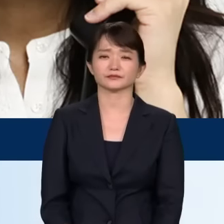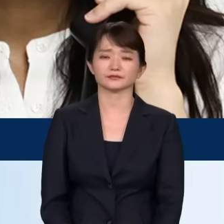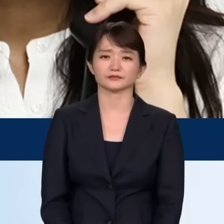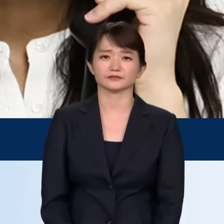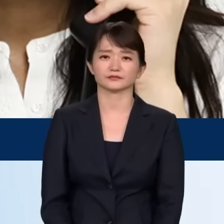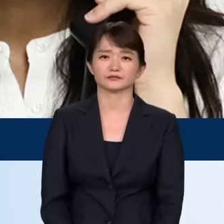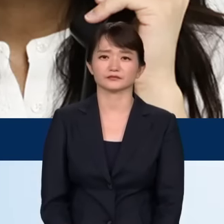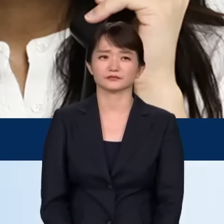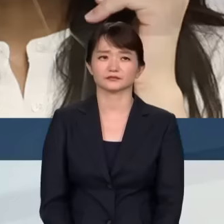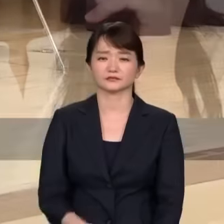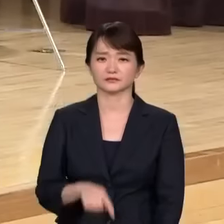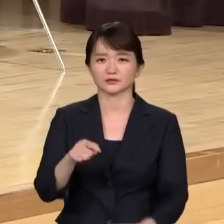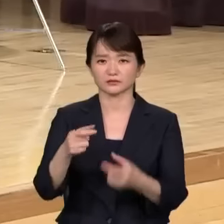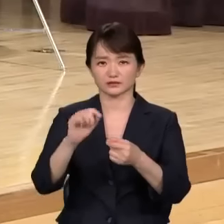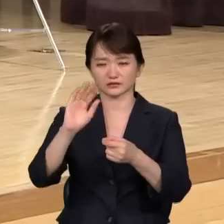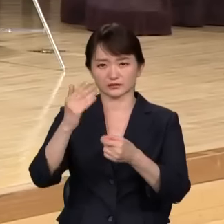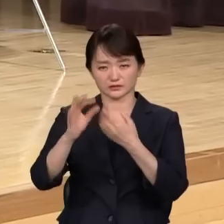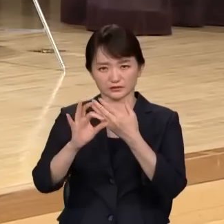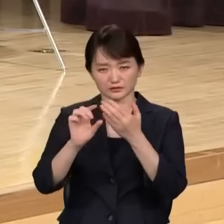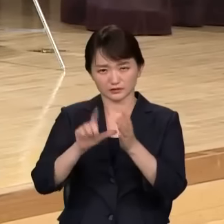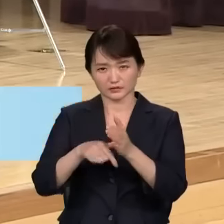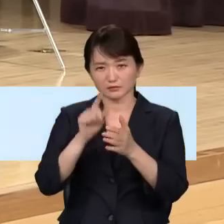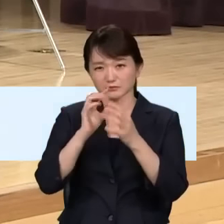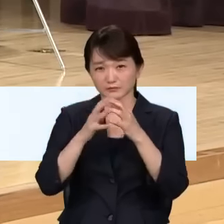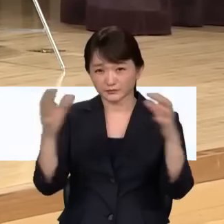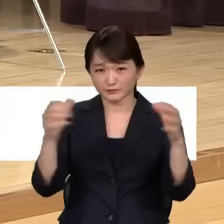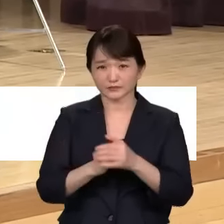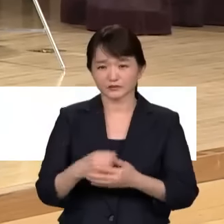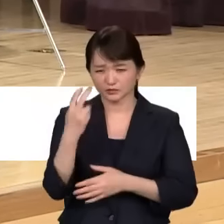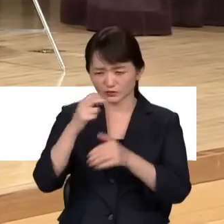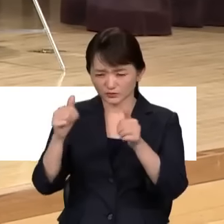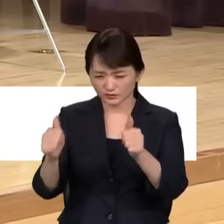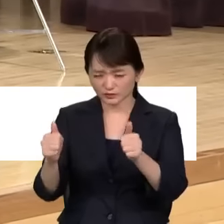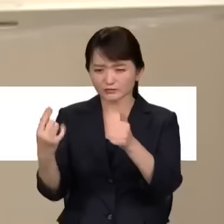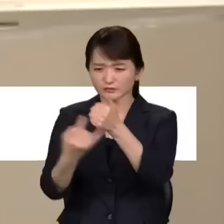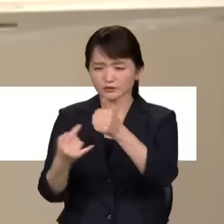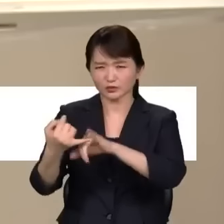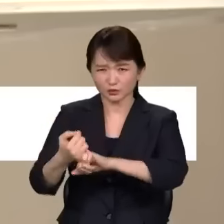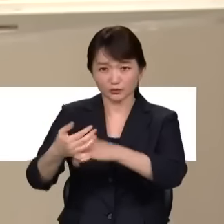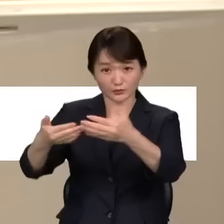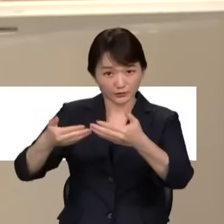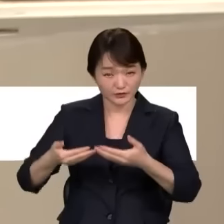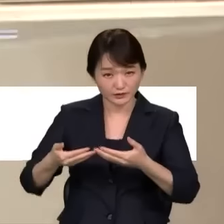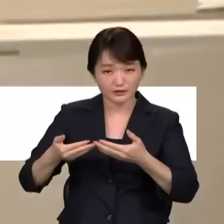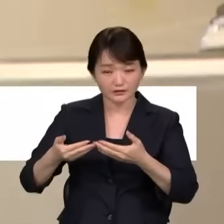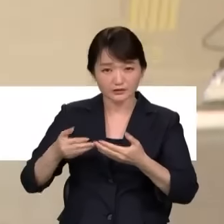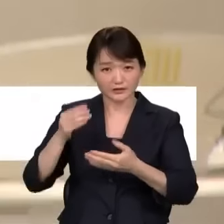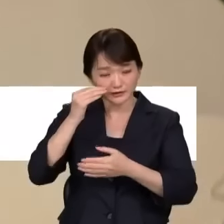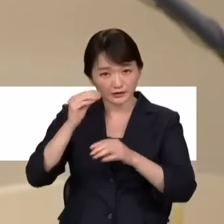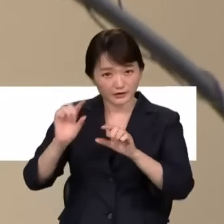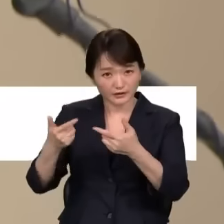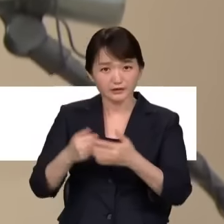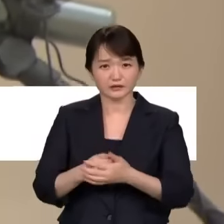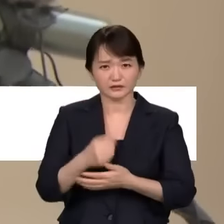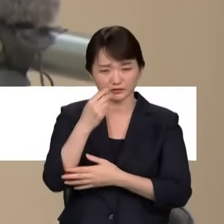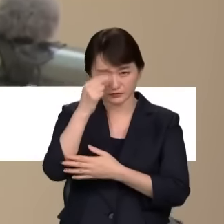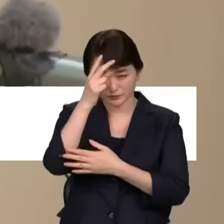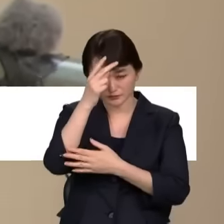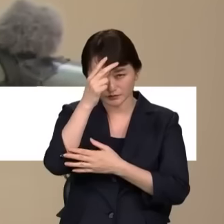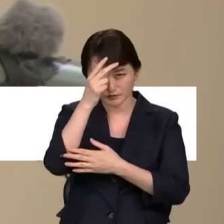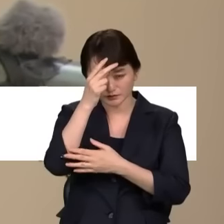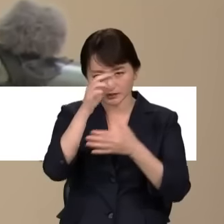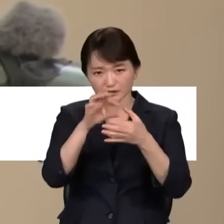될 경우 상당한 파장이 예상됩니다. 물론 수심의 권고를 반드시 따라야 하는 건 아니지만 검찰 수사의 정당성이 상당 부분 흔들리게 되는